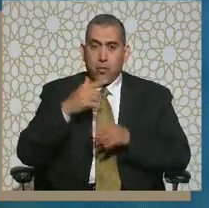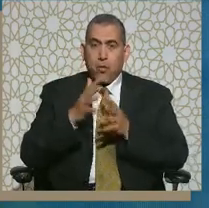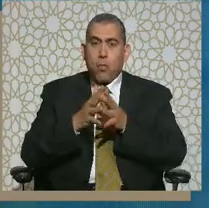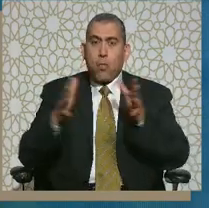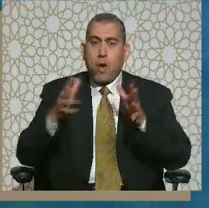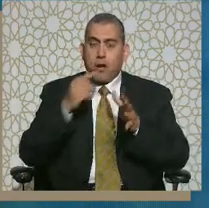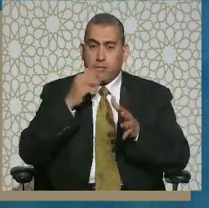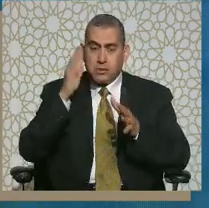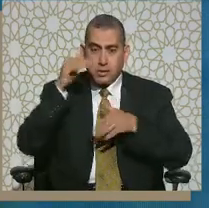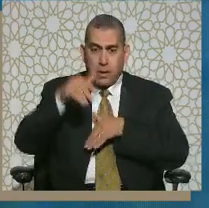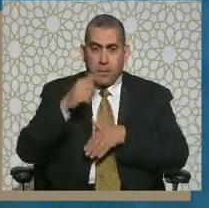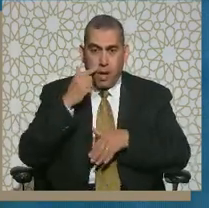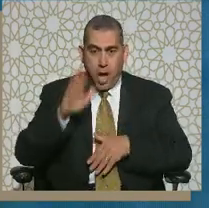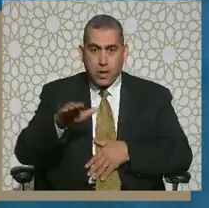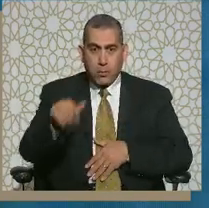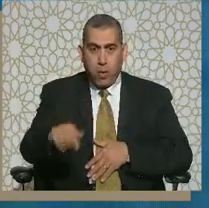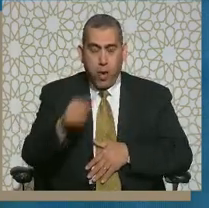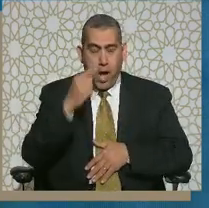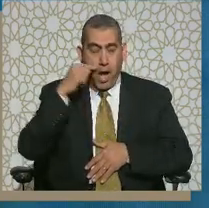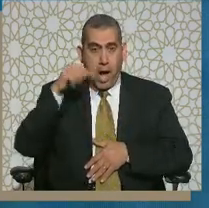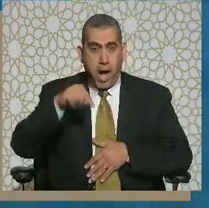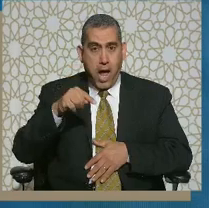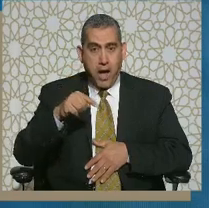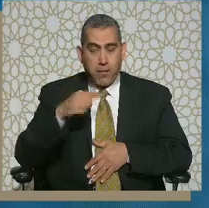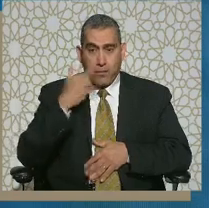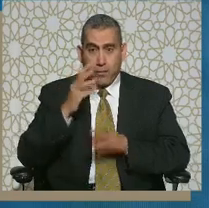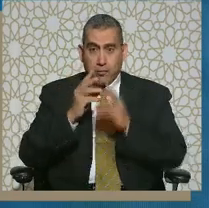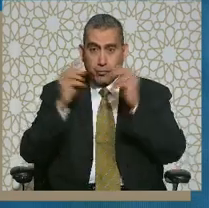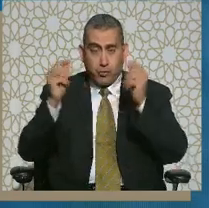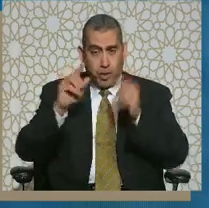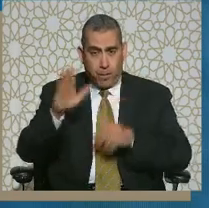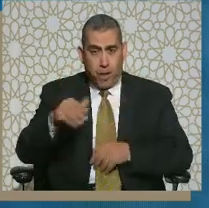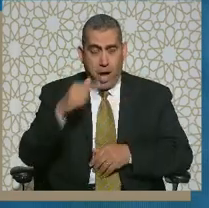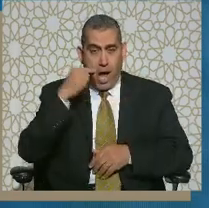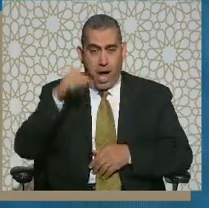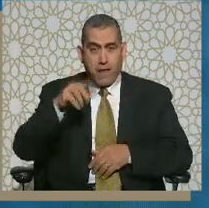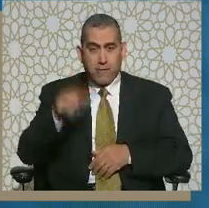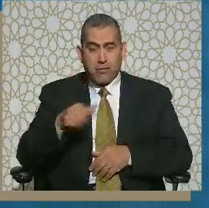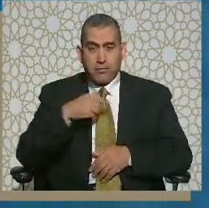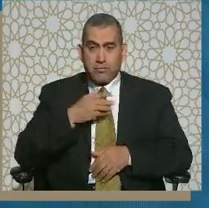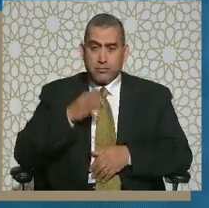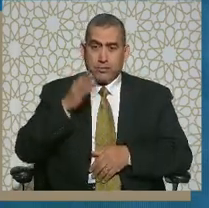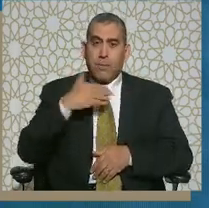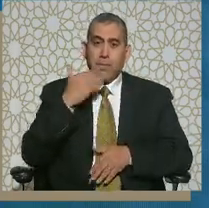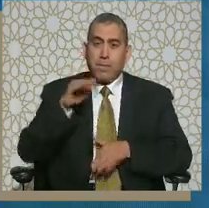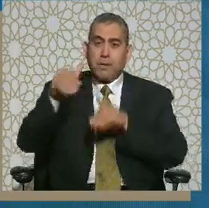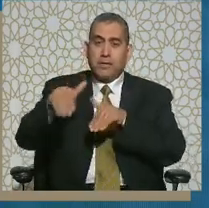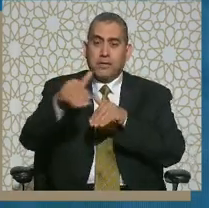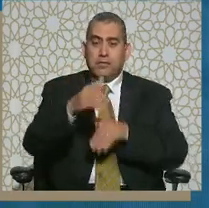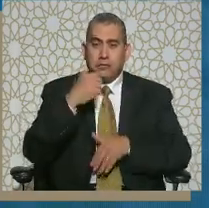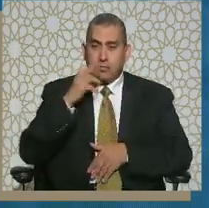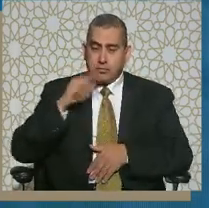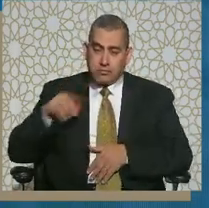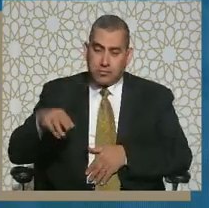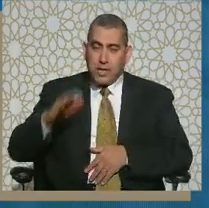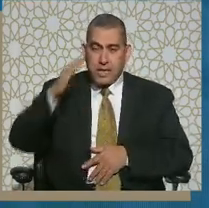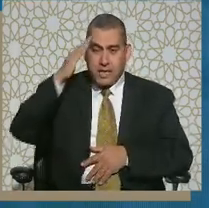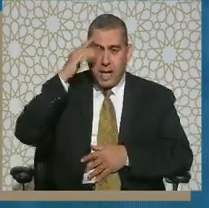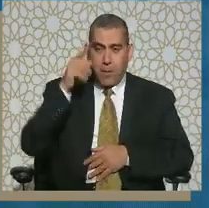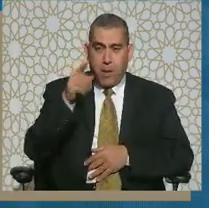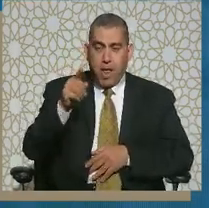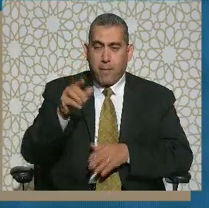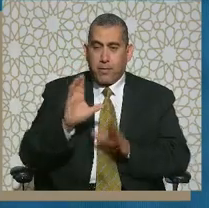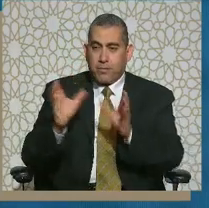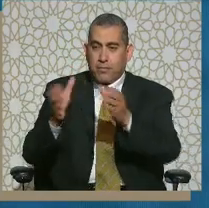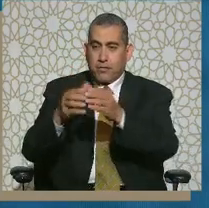الحياه البرزخيه فدي حياه مش عدم احنا لما بنمر كمان على اهل المقابر بنقول لهمم سلام عليكم دار